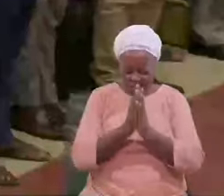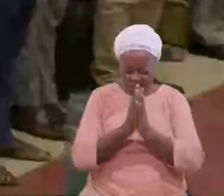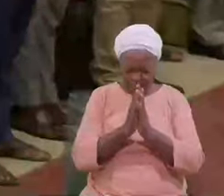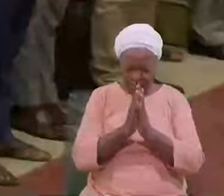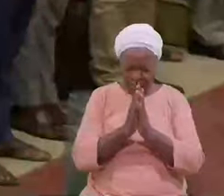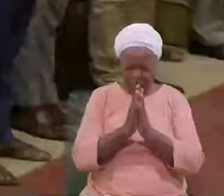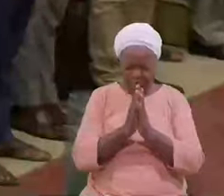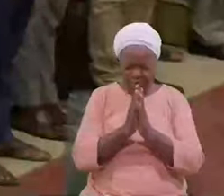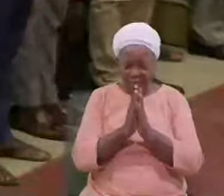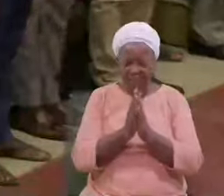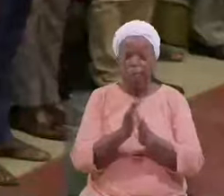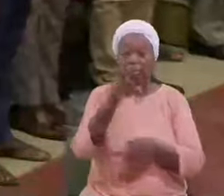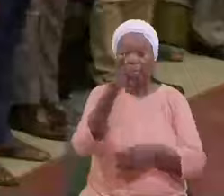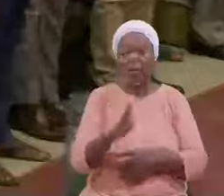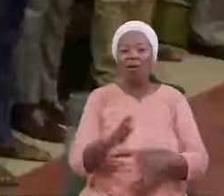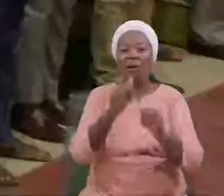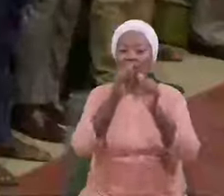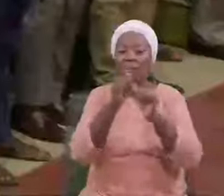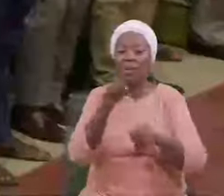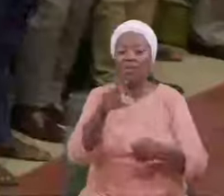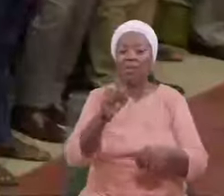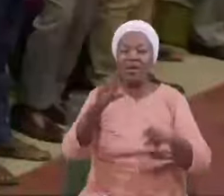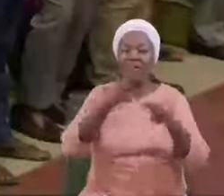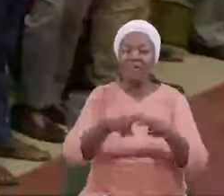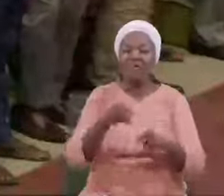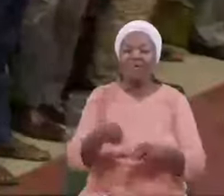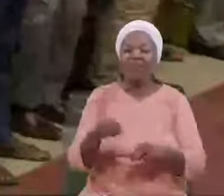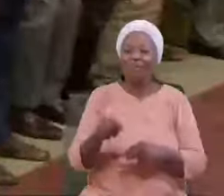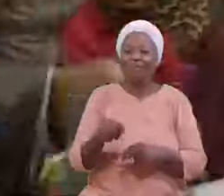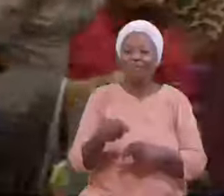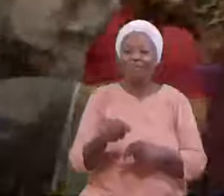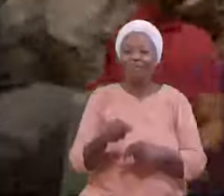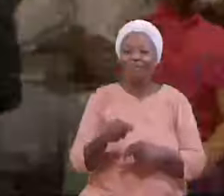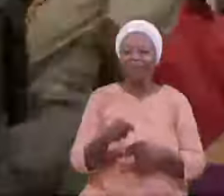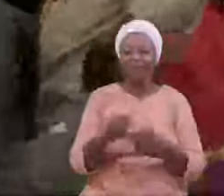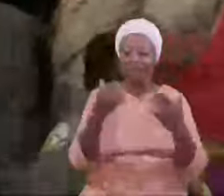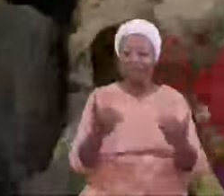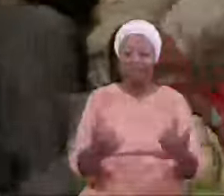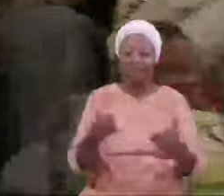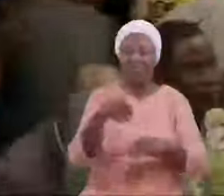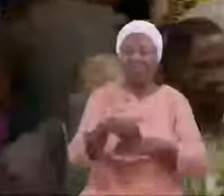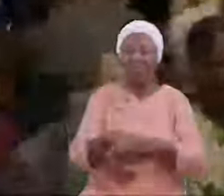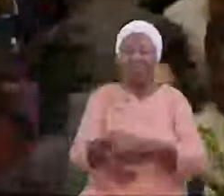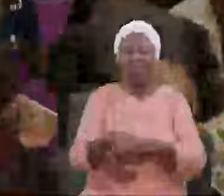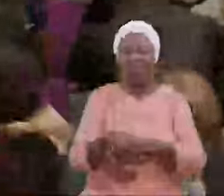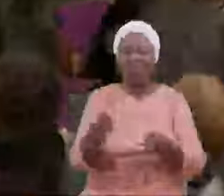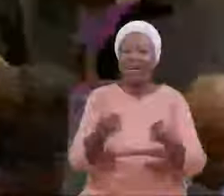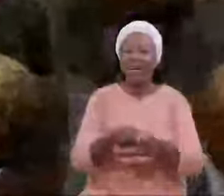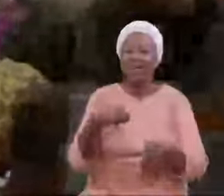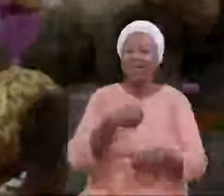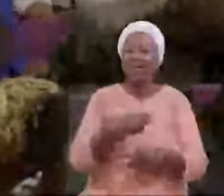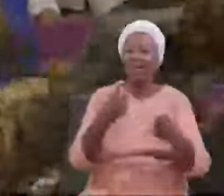le Seigneur vous bénisse. Asseyez-vous. Ce soir, comme nous sommes